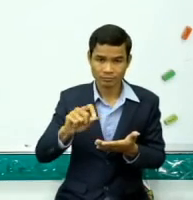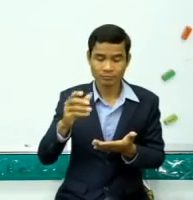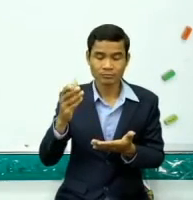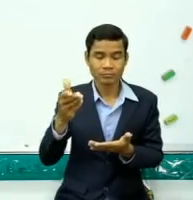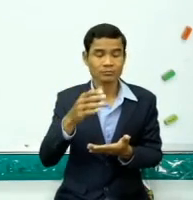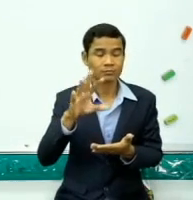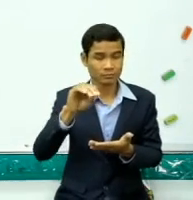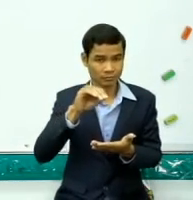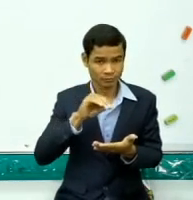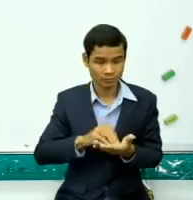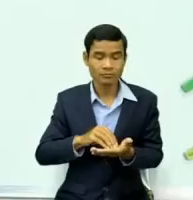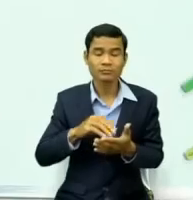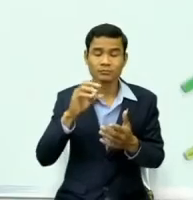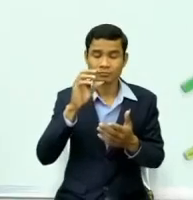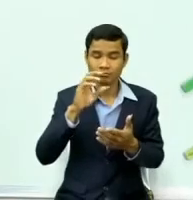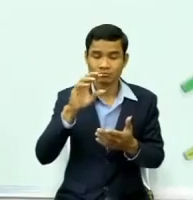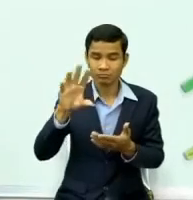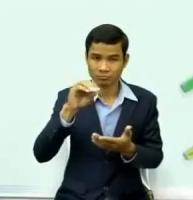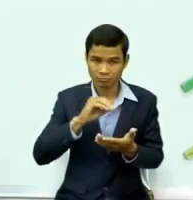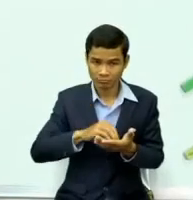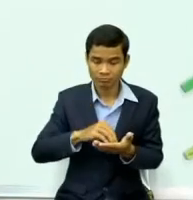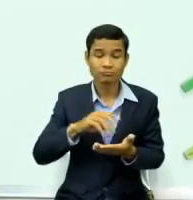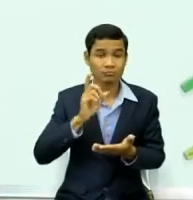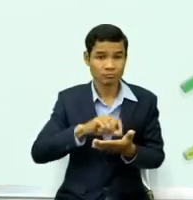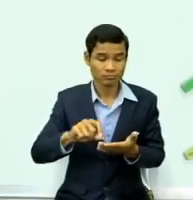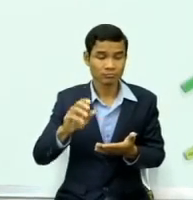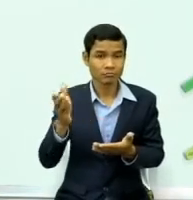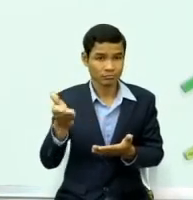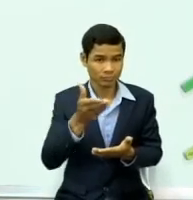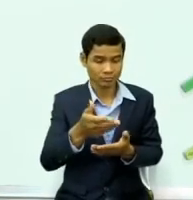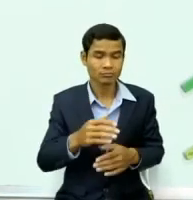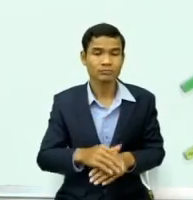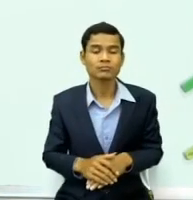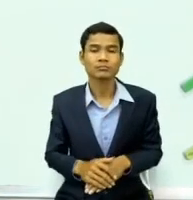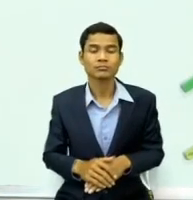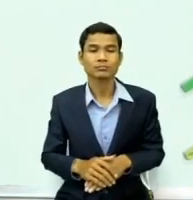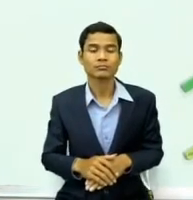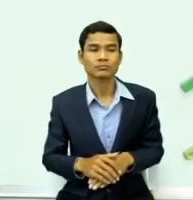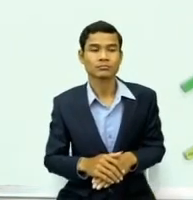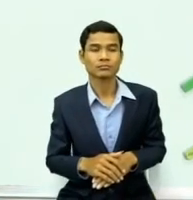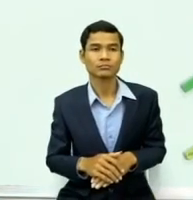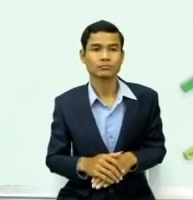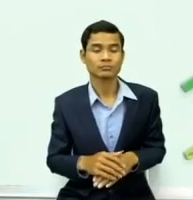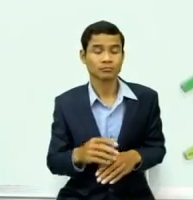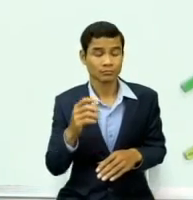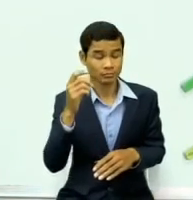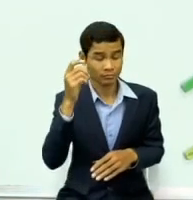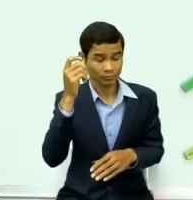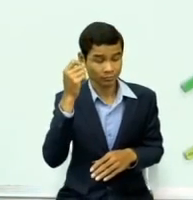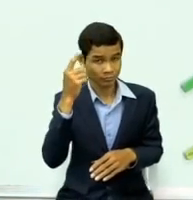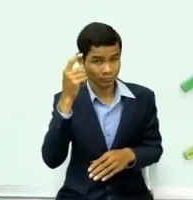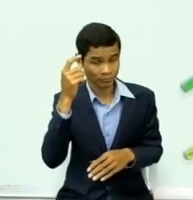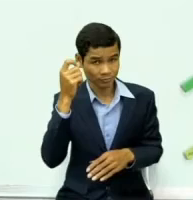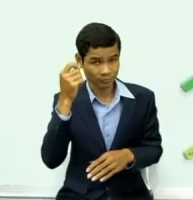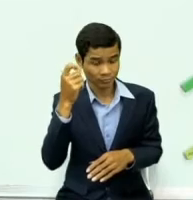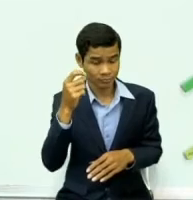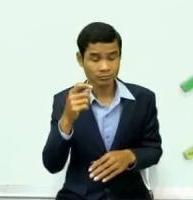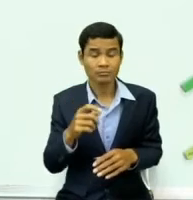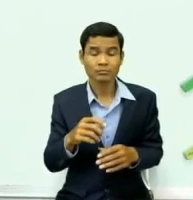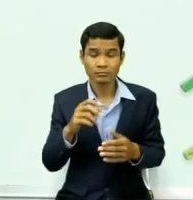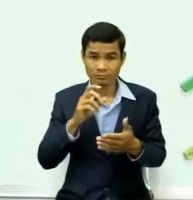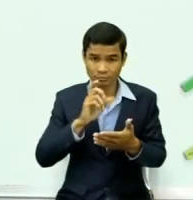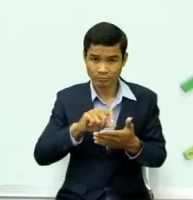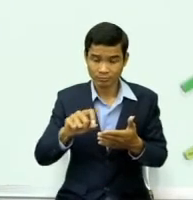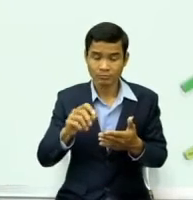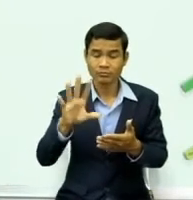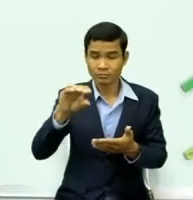cho con sang là bà bầy ní cho từ năng sịp hơi được bỏ con chà con toàn hai con nó chà con sẽ cho năng sịp hơi